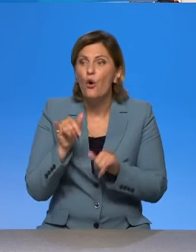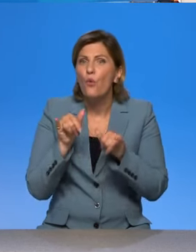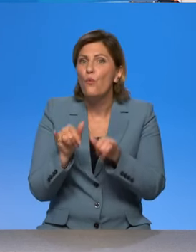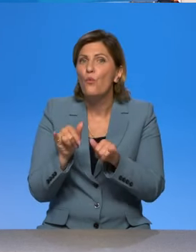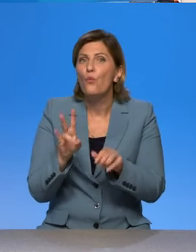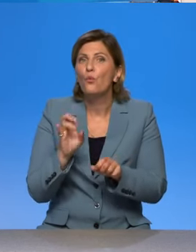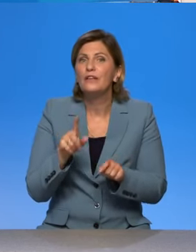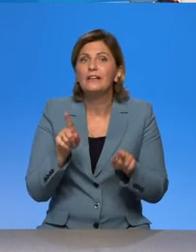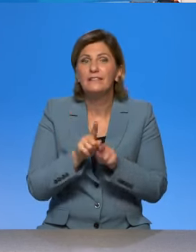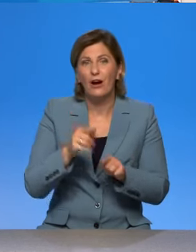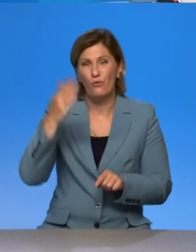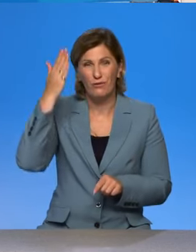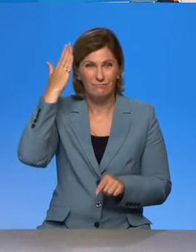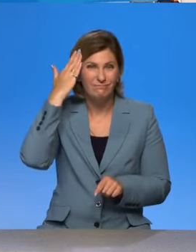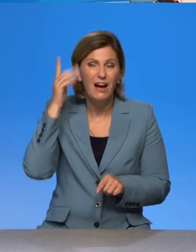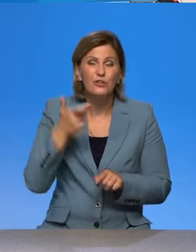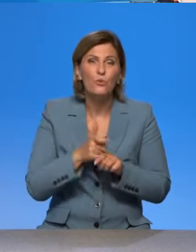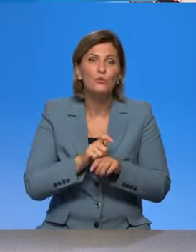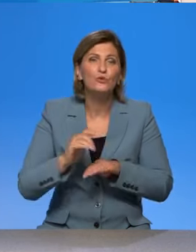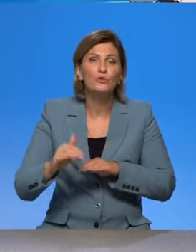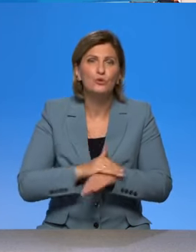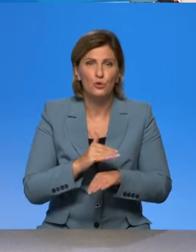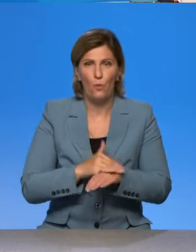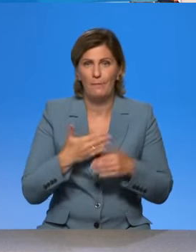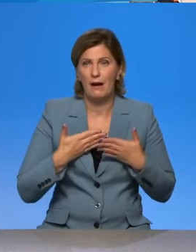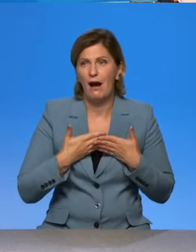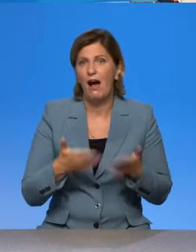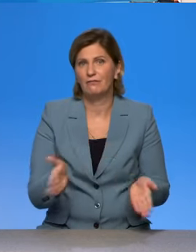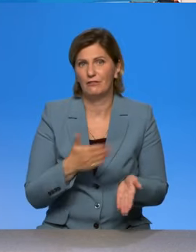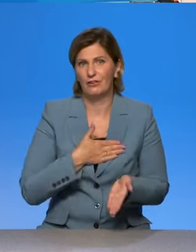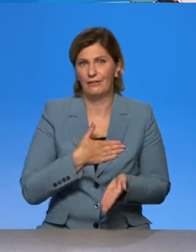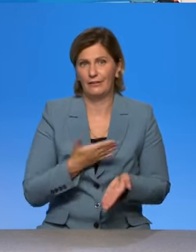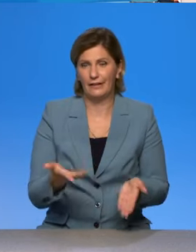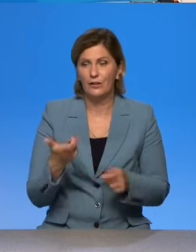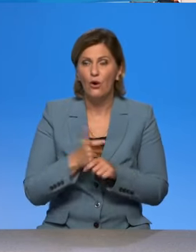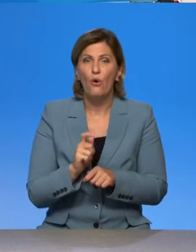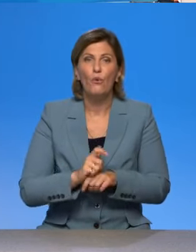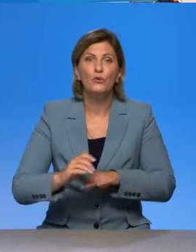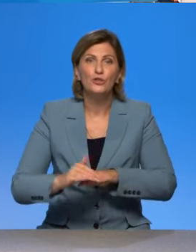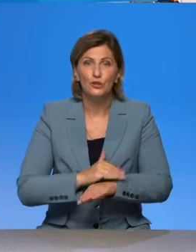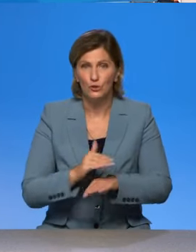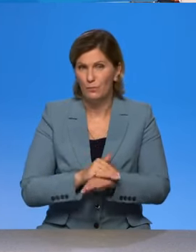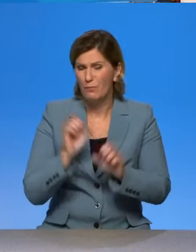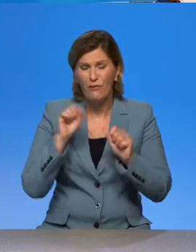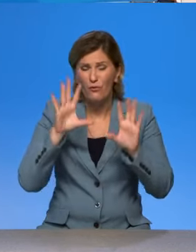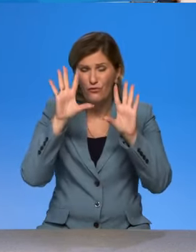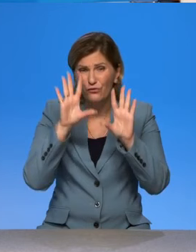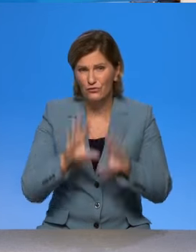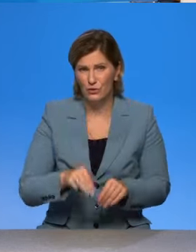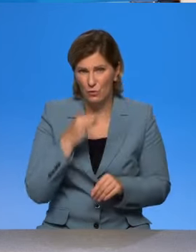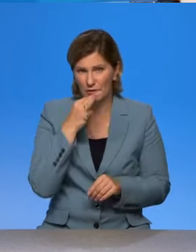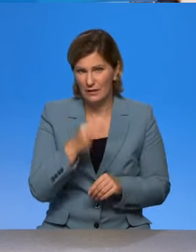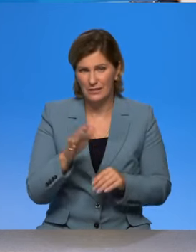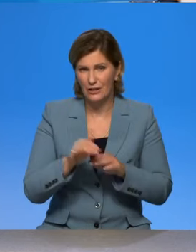такой менталитет, они доброжелательные, они открытые, они очень добрые, все эпитеты могу применить к ним. Я